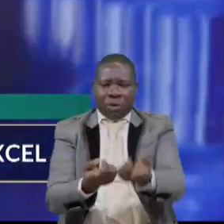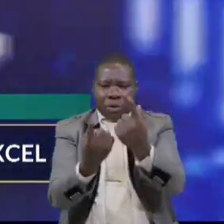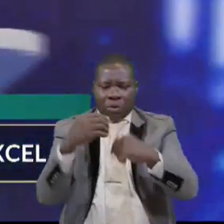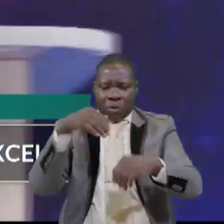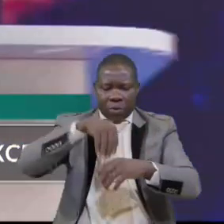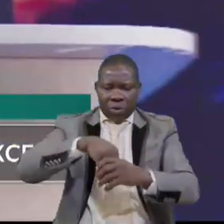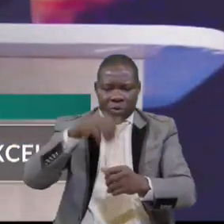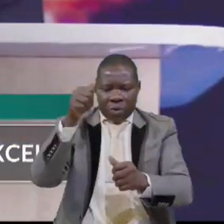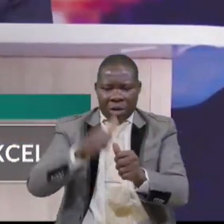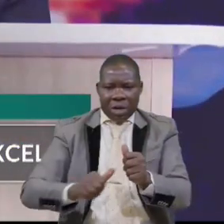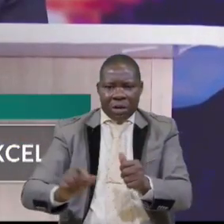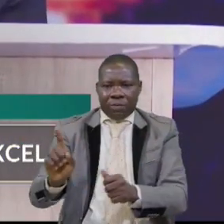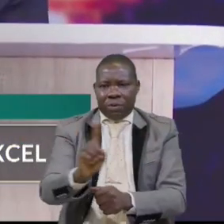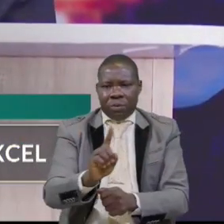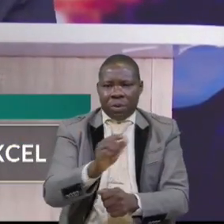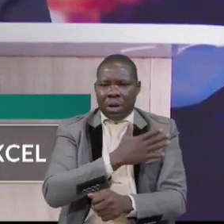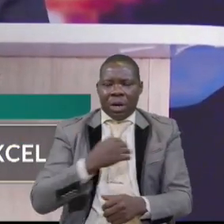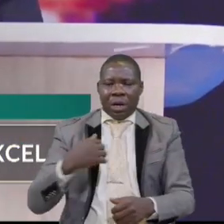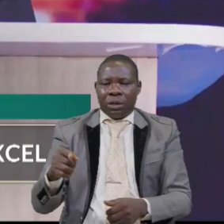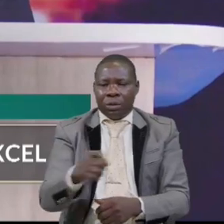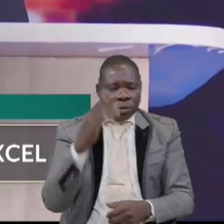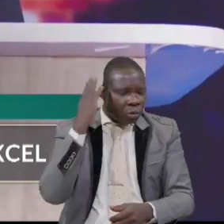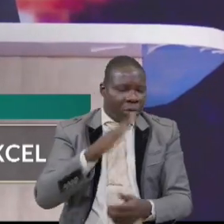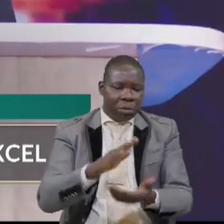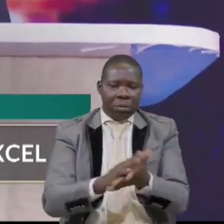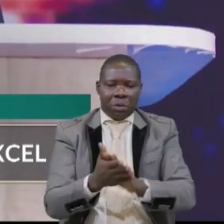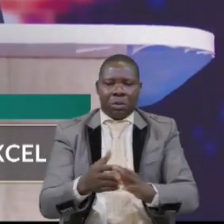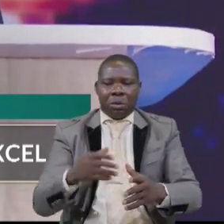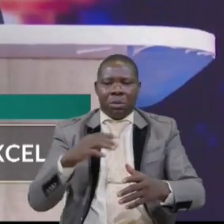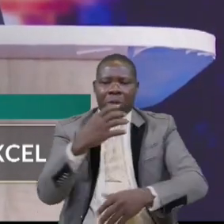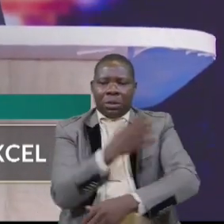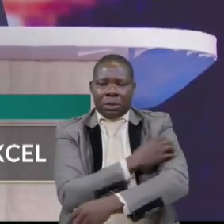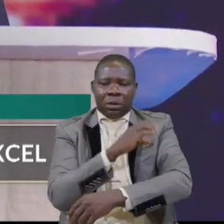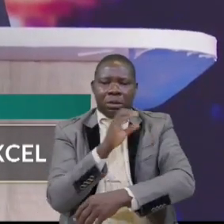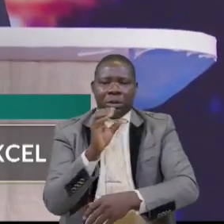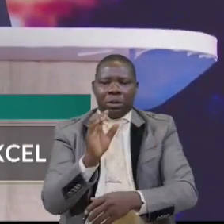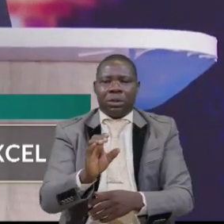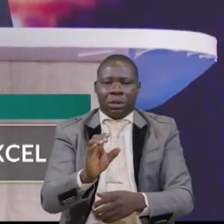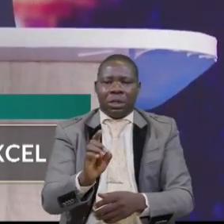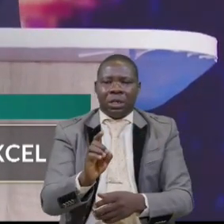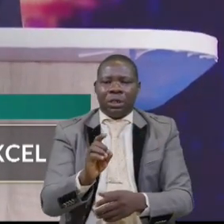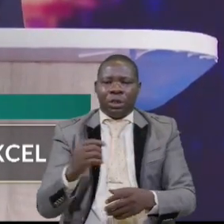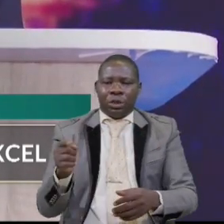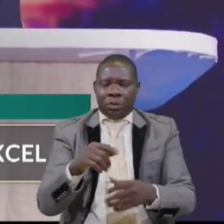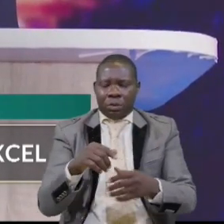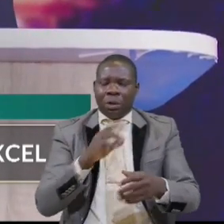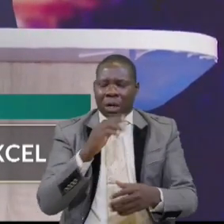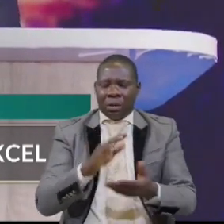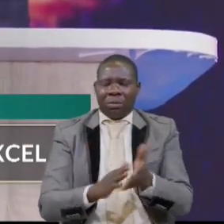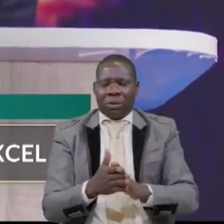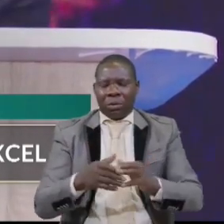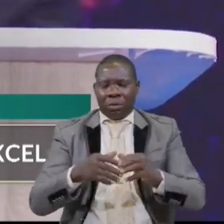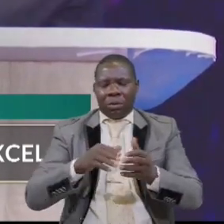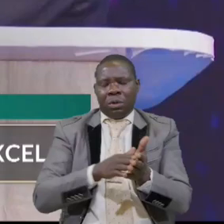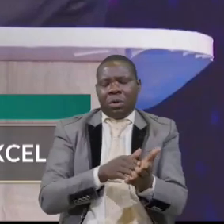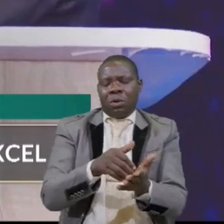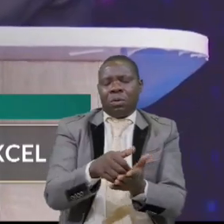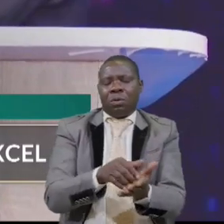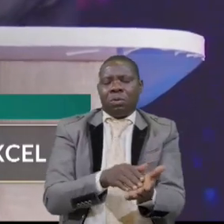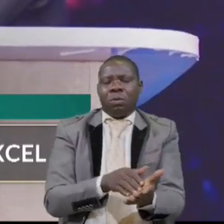de nous et vous êtes rechargés. Vous êtes en train de vous endormir, vous êtes en train